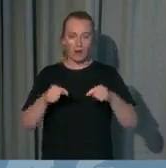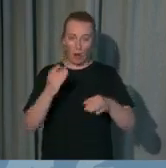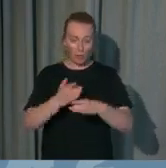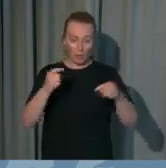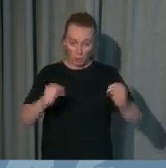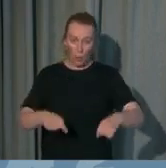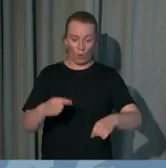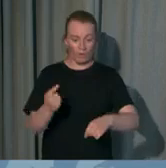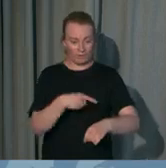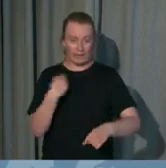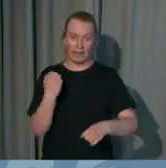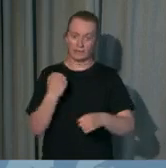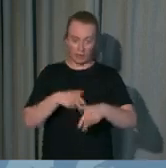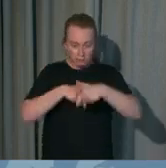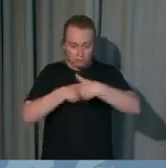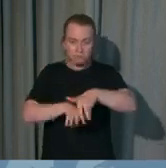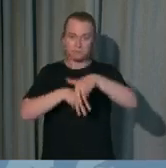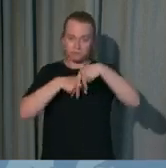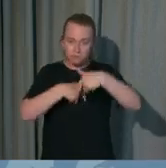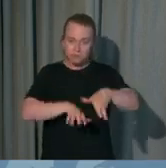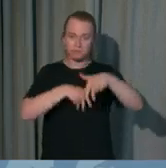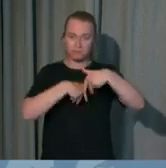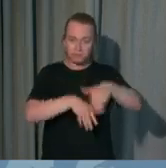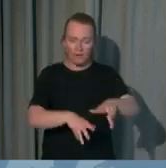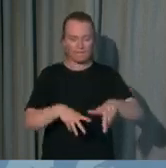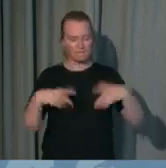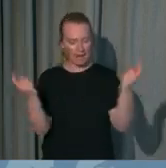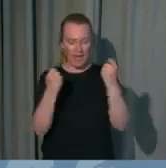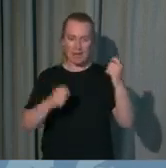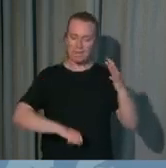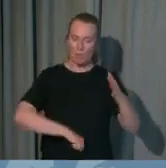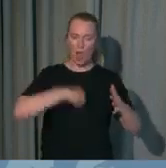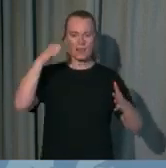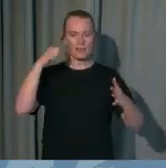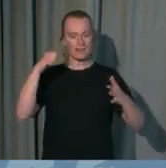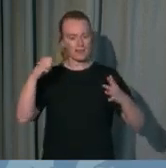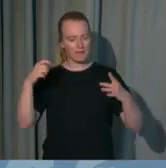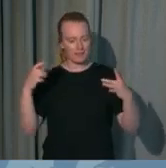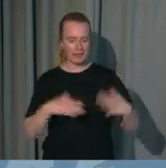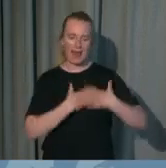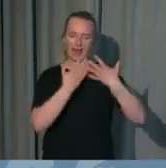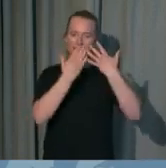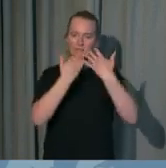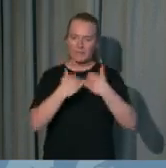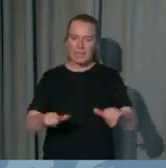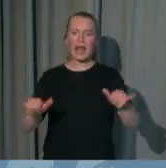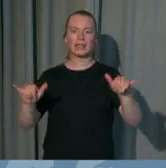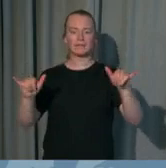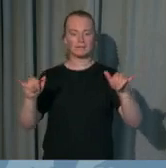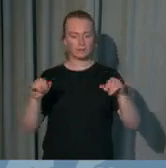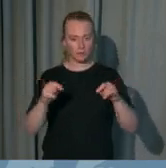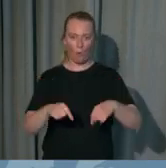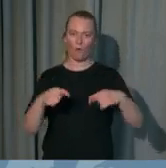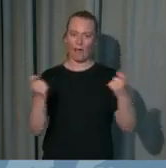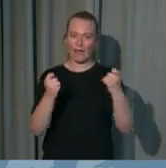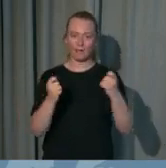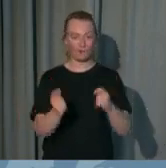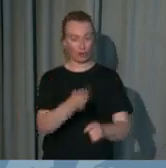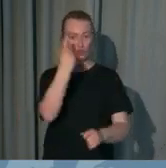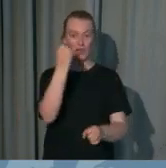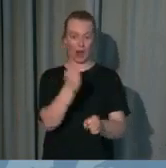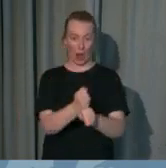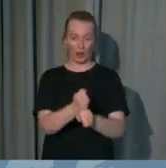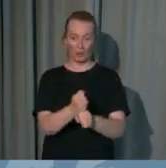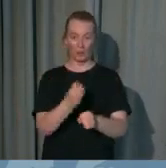akkurat nå. Vi skulle feire Pride. Vi skulle feire kjærligheten og friheten for første gang på